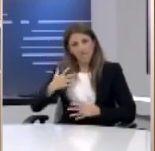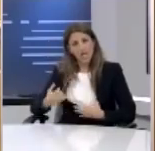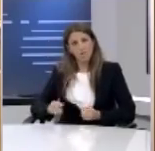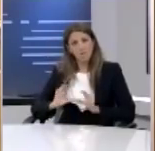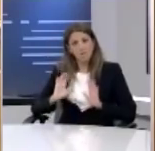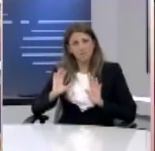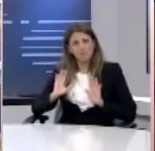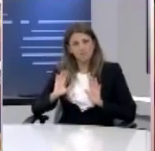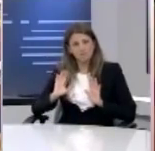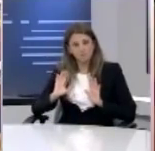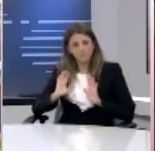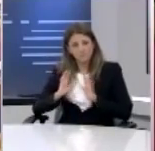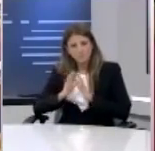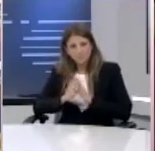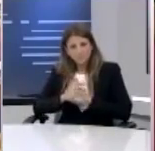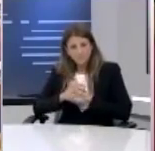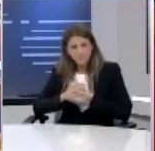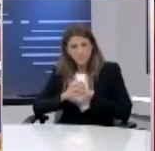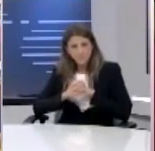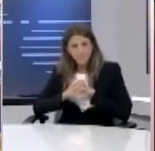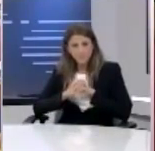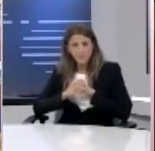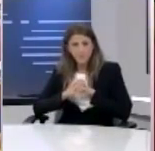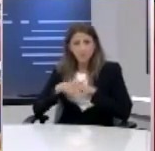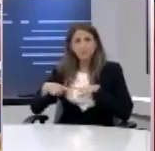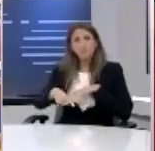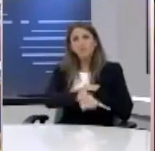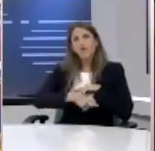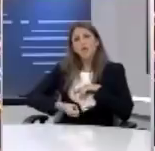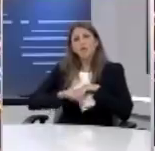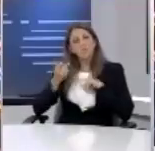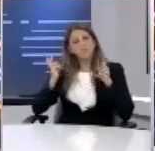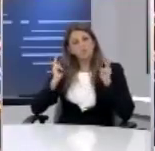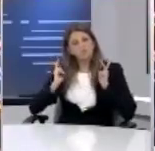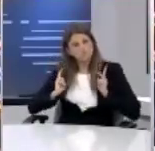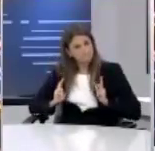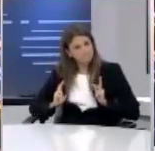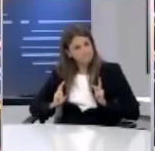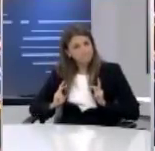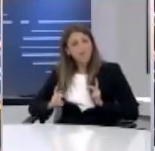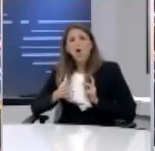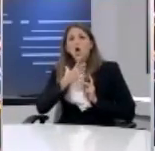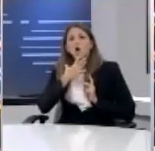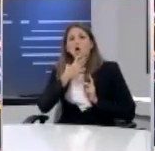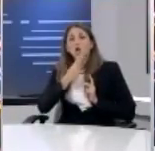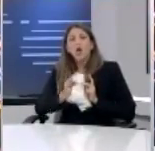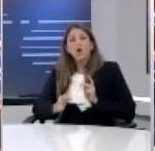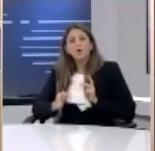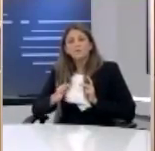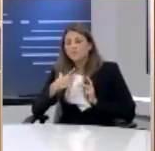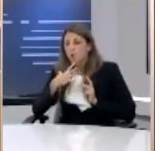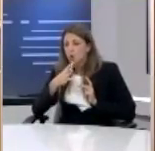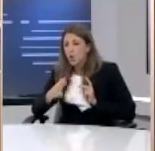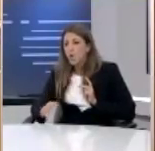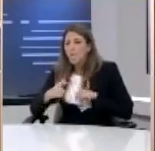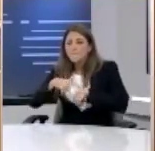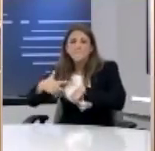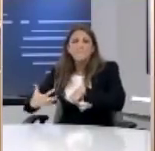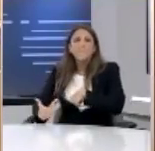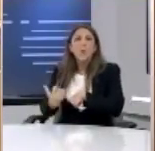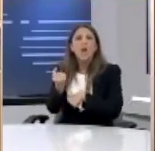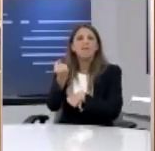Είμαστε ανακουφισμένοι γιατί αποτρέψαμε τελικά το να γίνει η χώρα ολόκληρη όταν κλείσαν τα